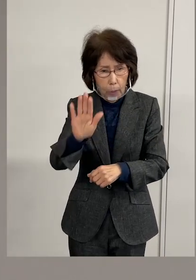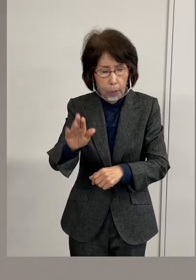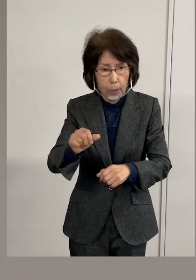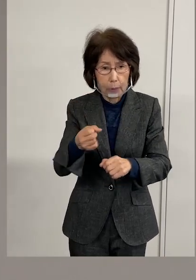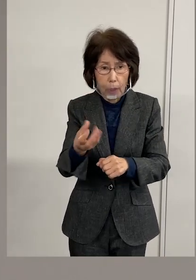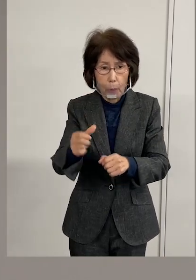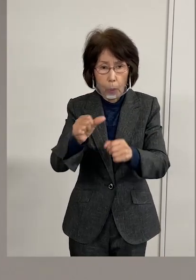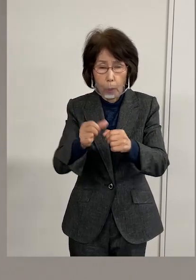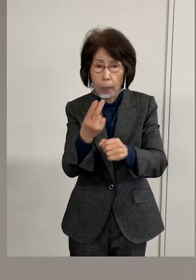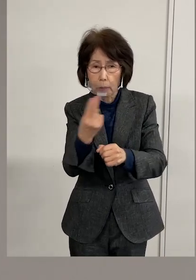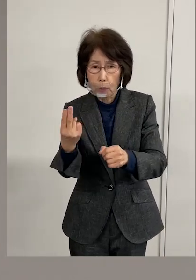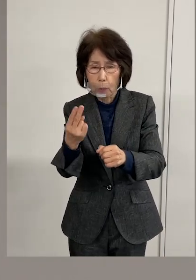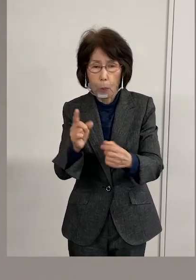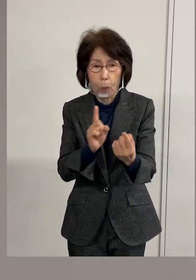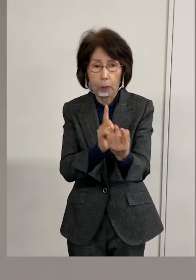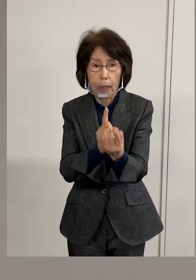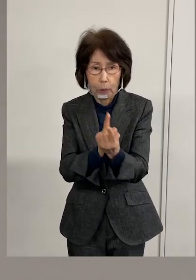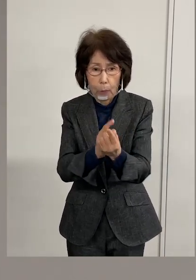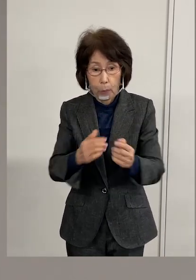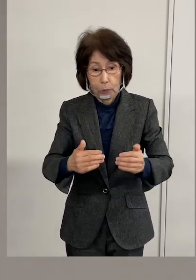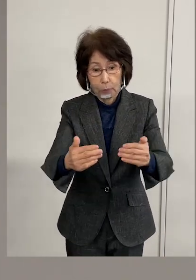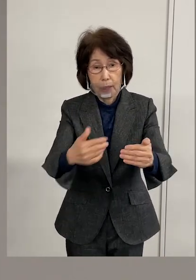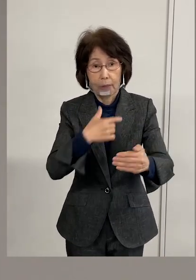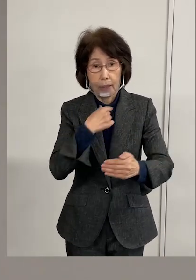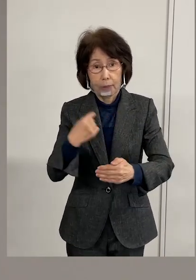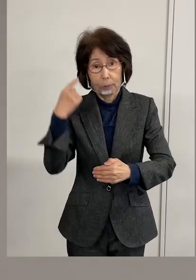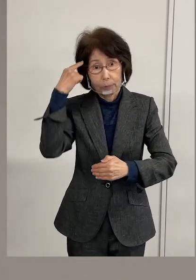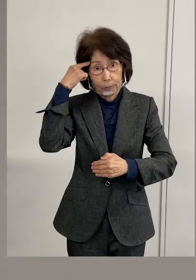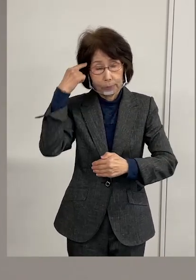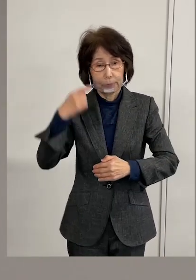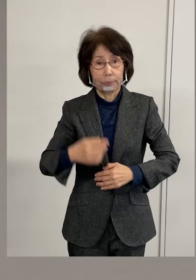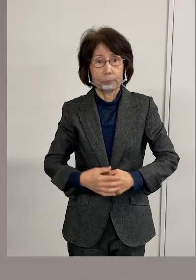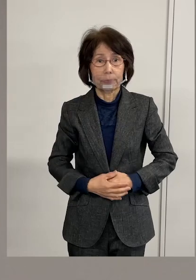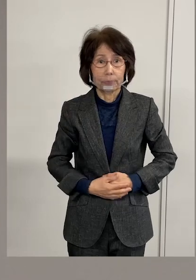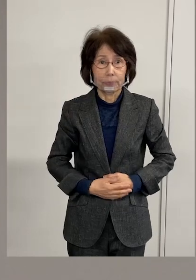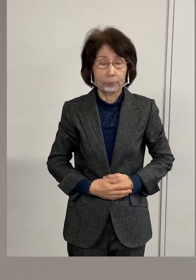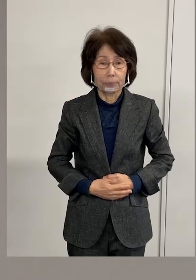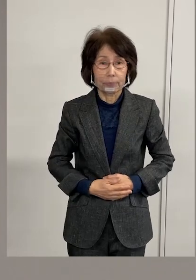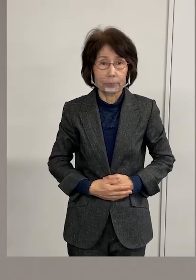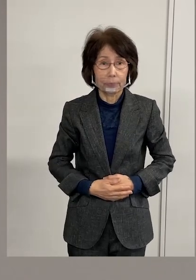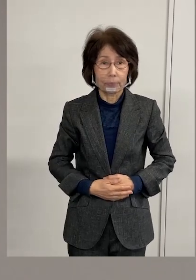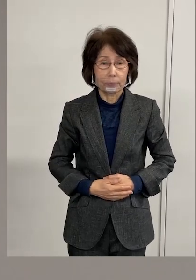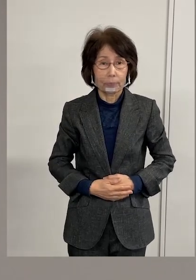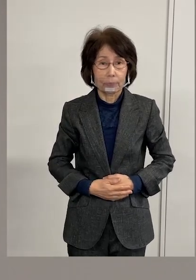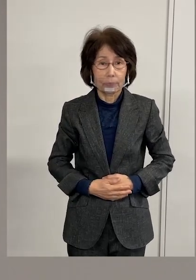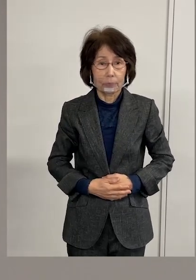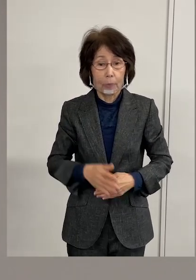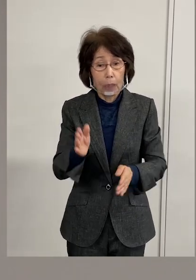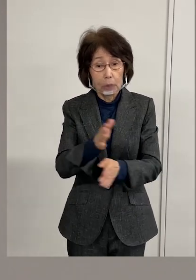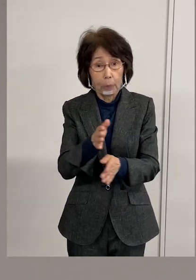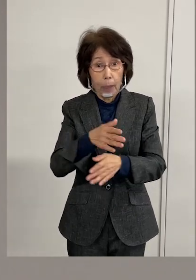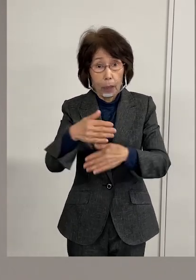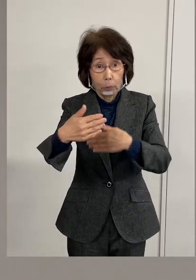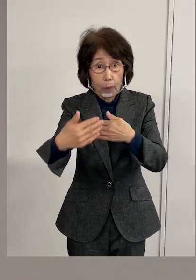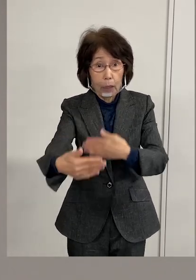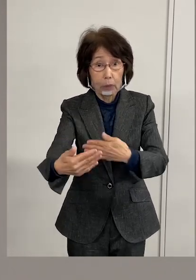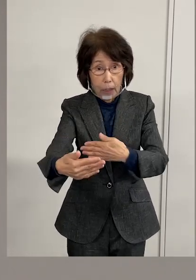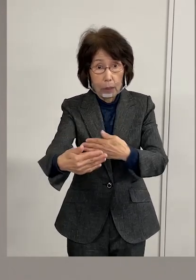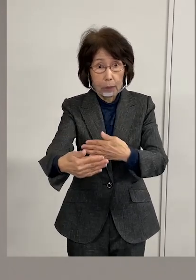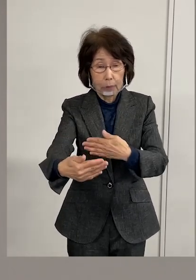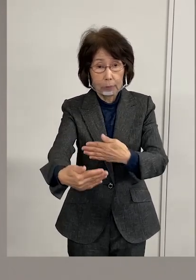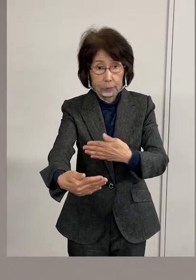5年度に向けて考えていかなければいけないというふうに考えております。当分の間はですね、少